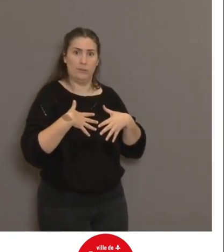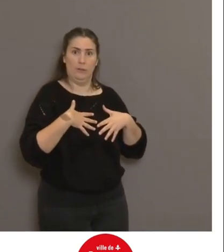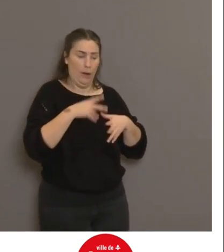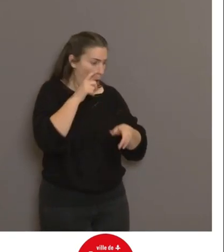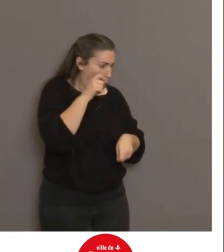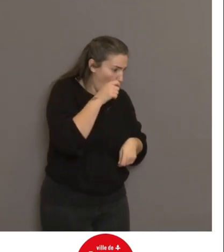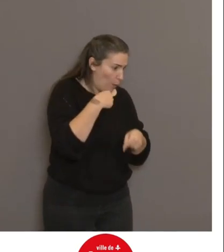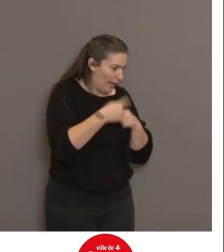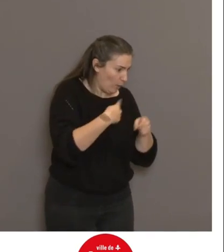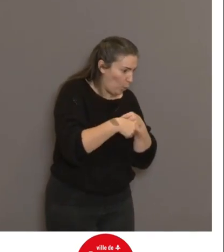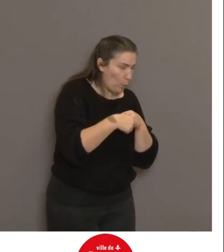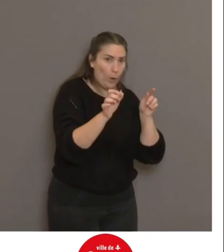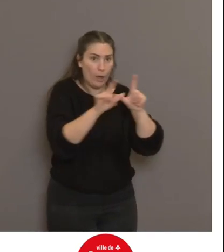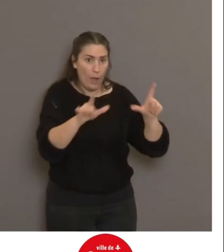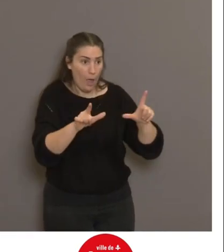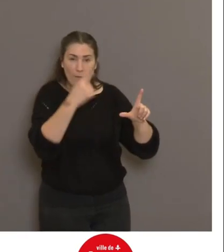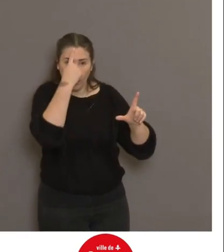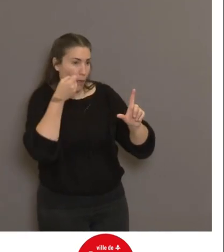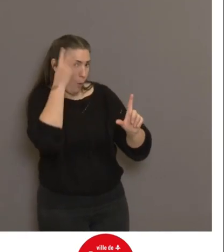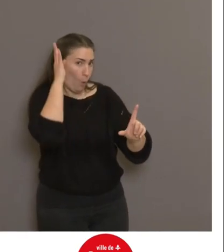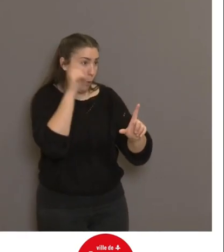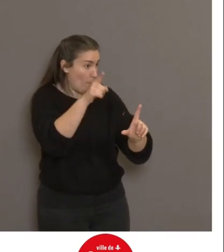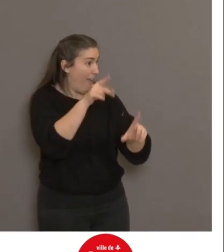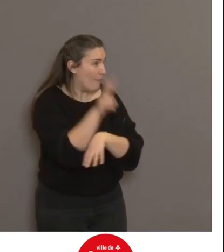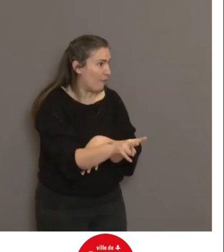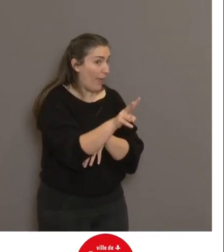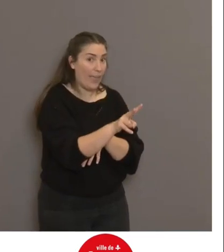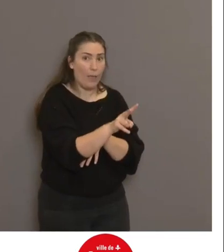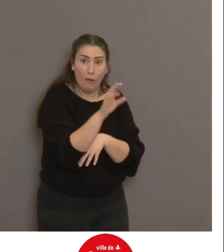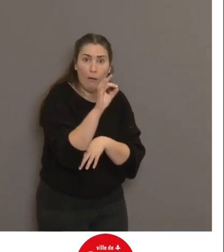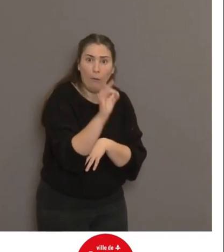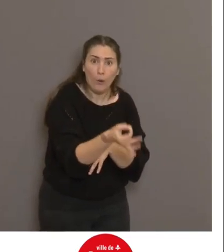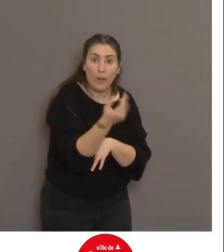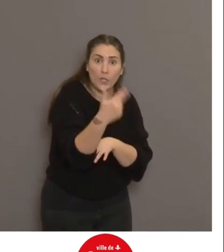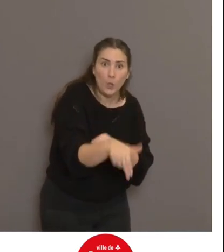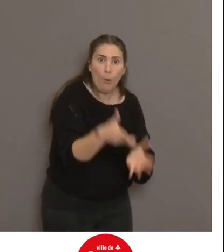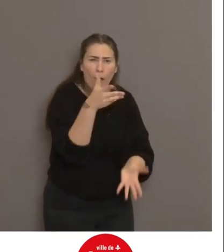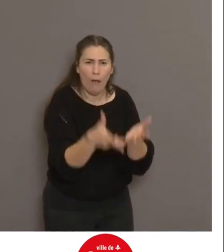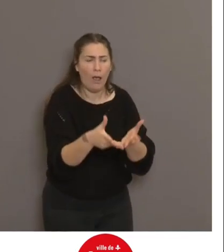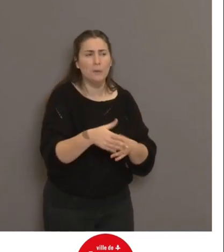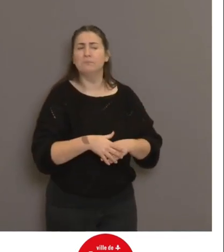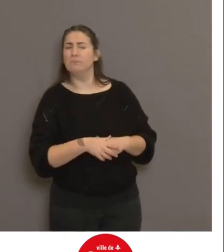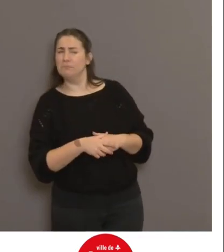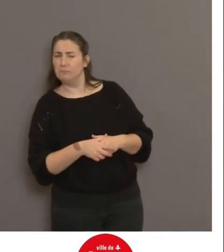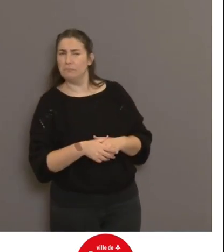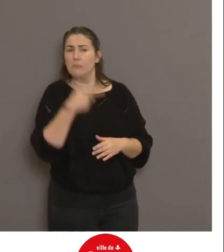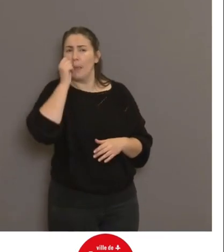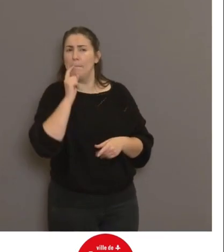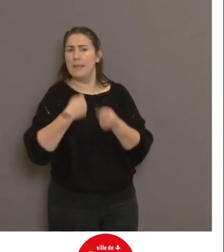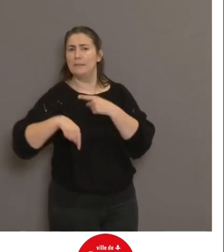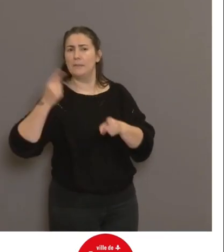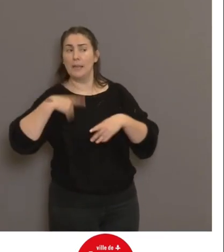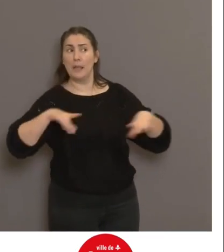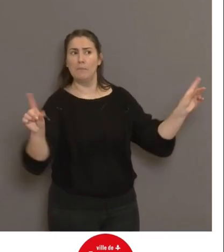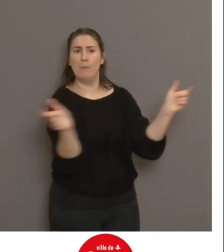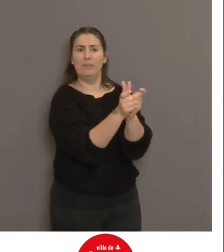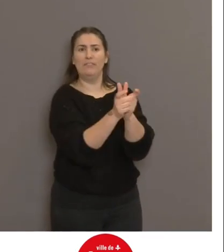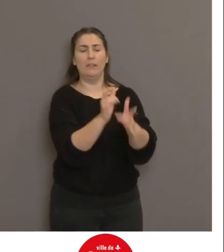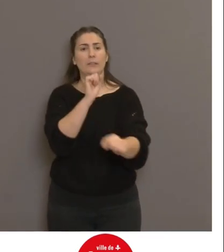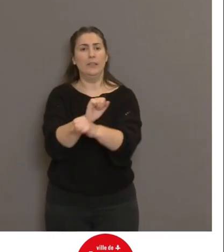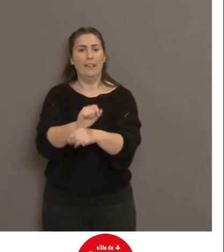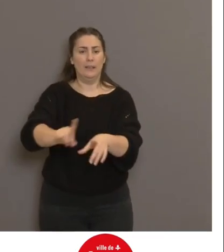l'authenticité de cette œuvre, dont la provenance est avérée douteuse. Elle a été saisie en mai dernier et placée sous scellé.